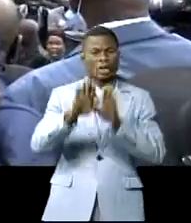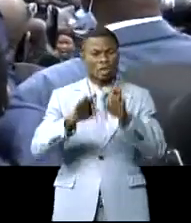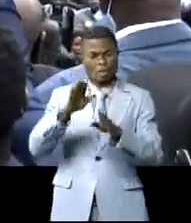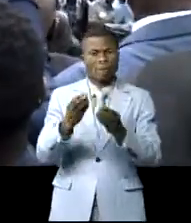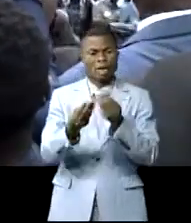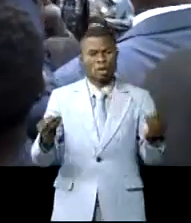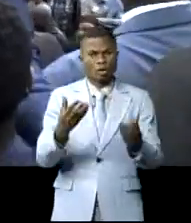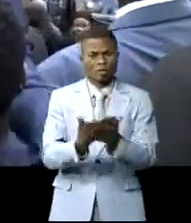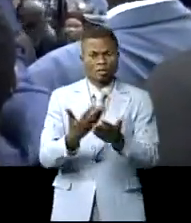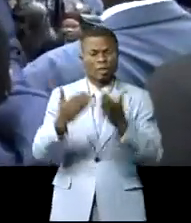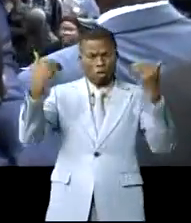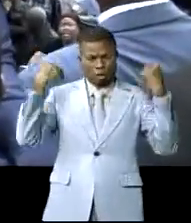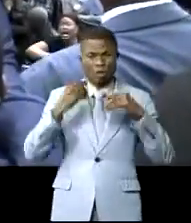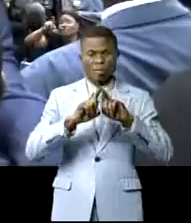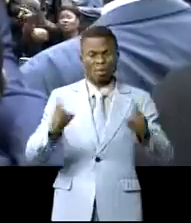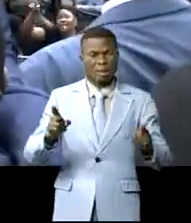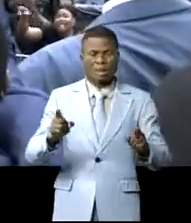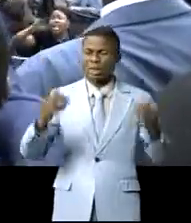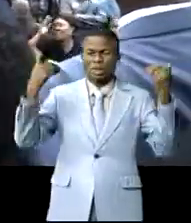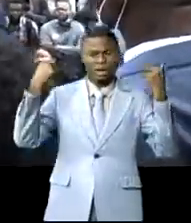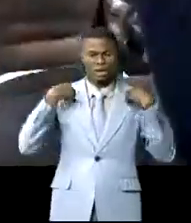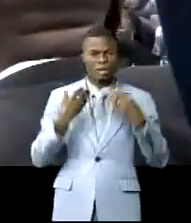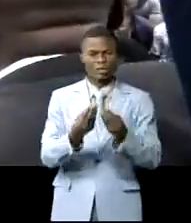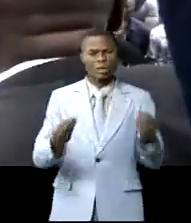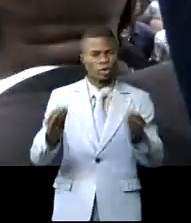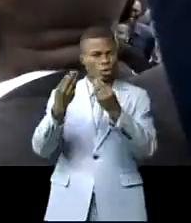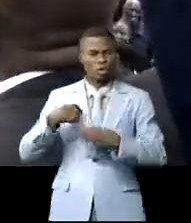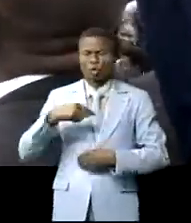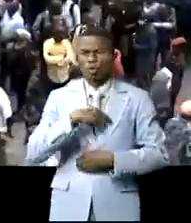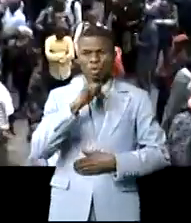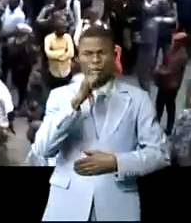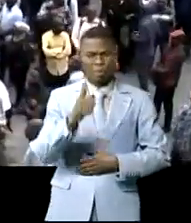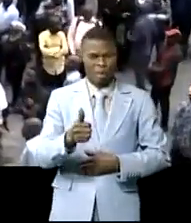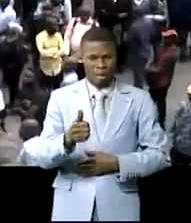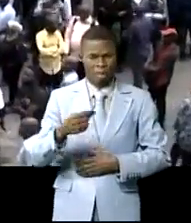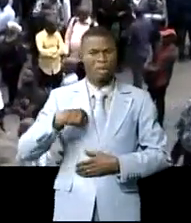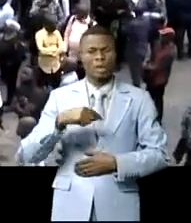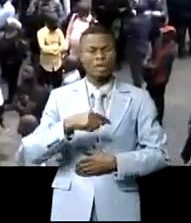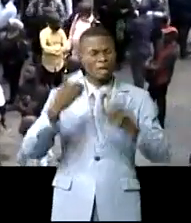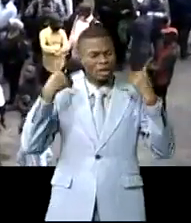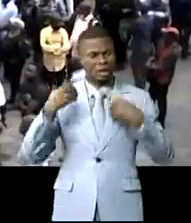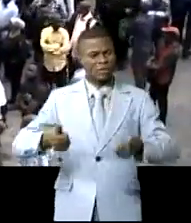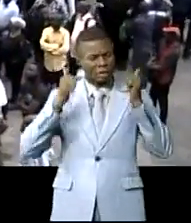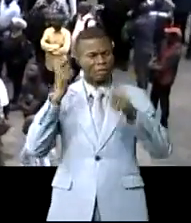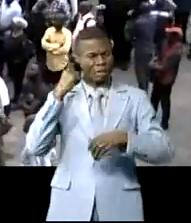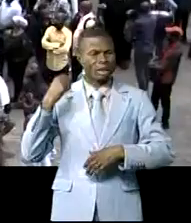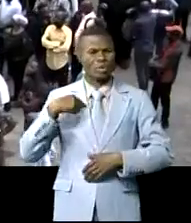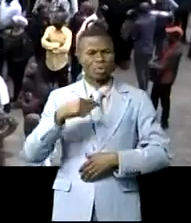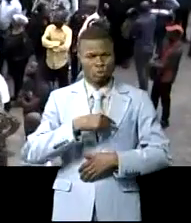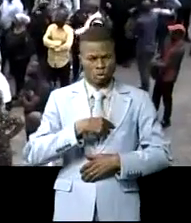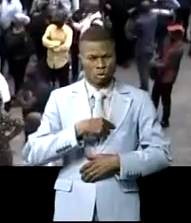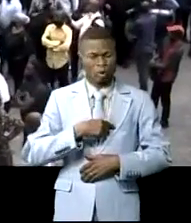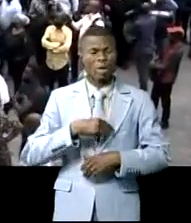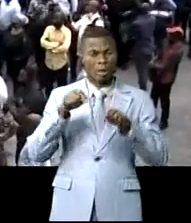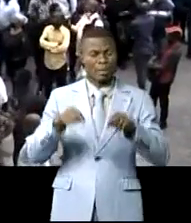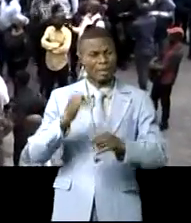aux autorités. Malheureusement, en face de nous, il n'y a pas eu d'interface. Les gens nous ont tourné les dos. Alors nous sommes arrivés